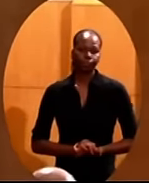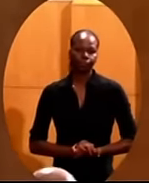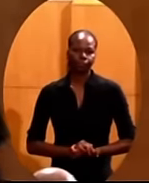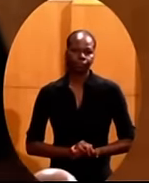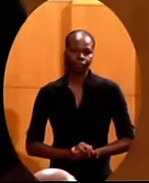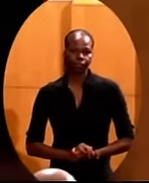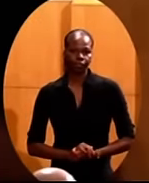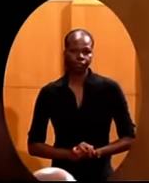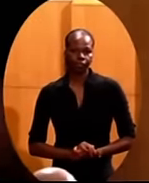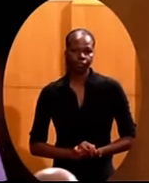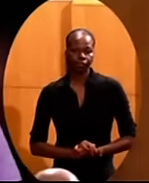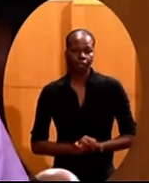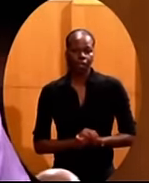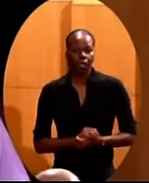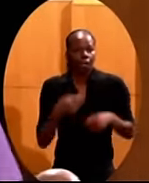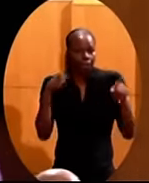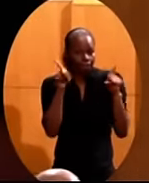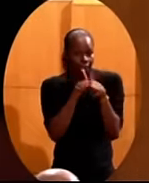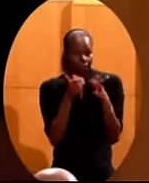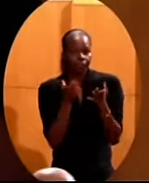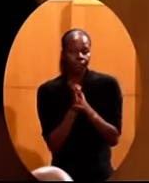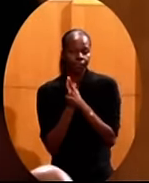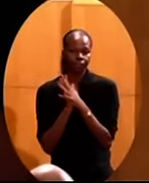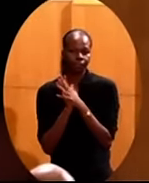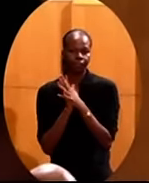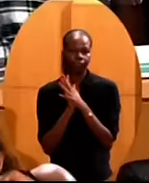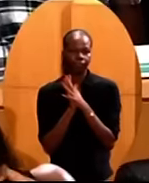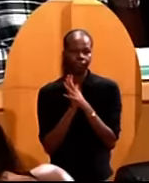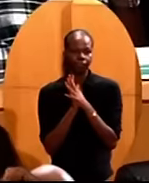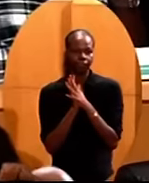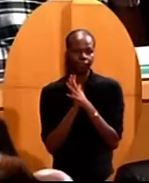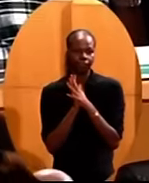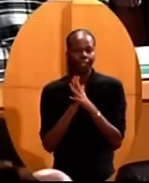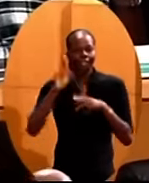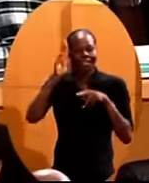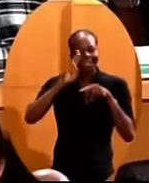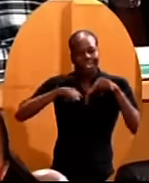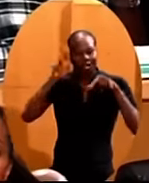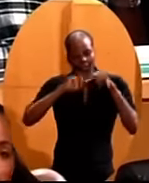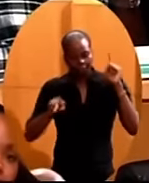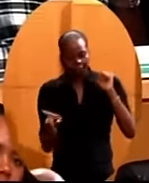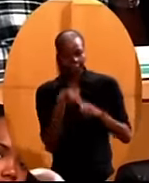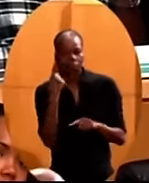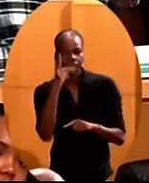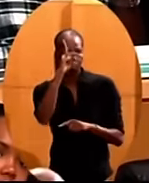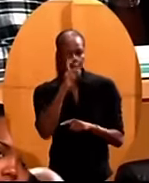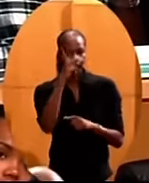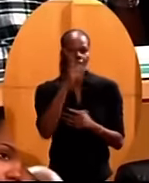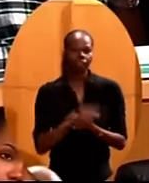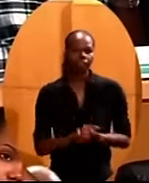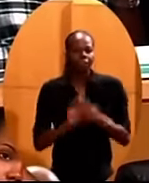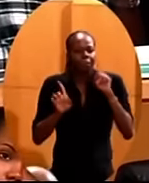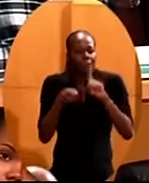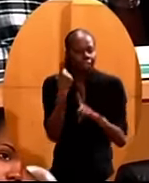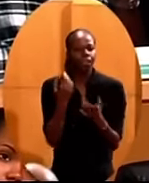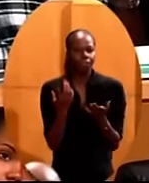c'est toujours dans le mêmeidé un certain nombre de grands travaux seront lancés notre